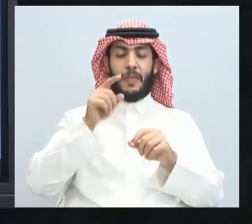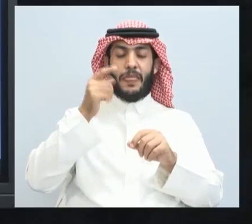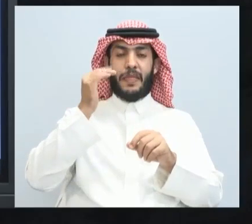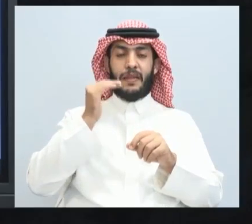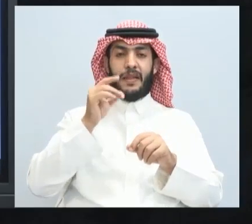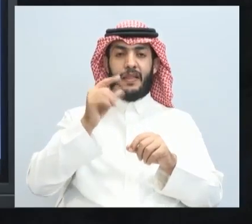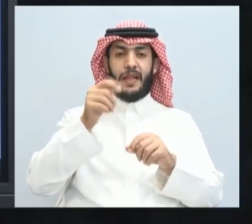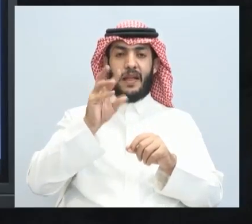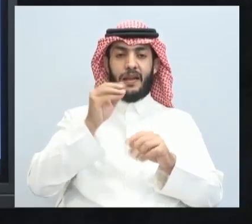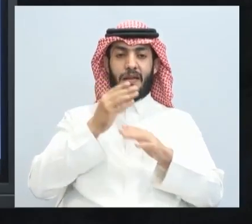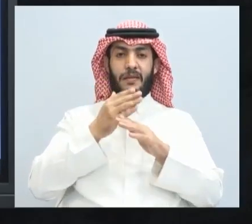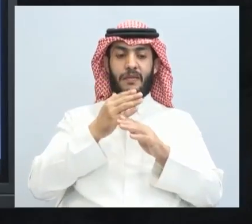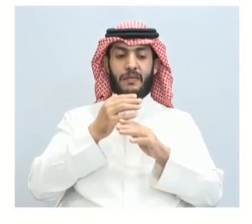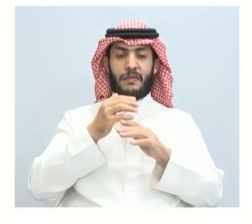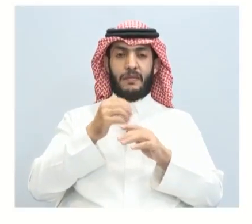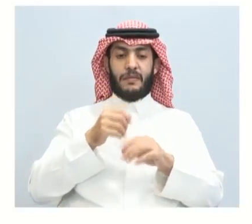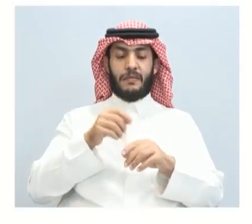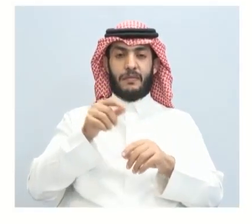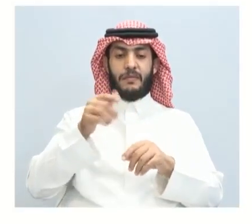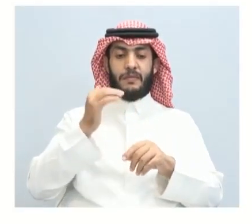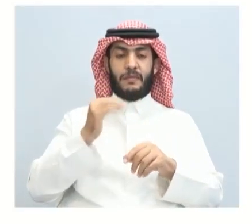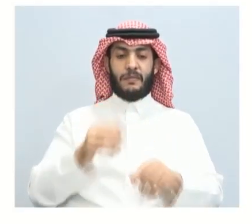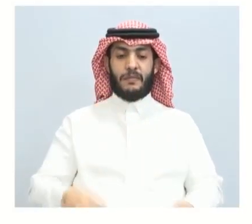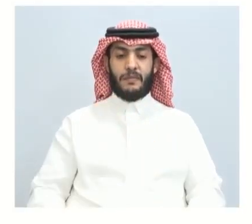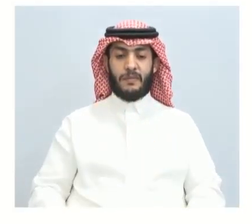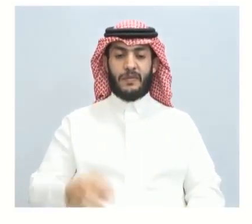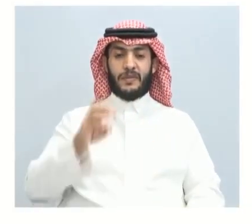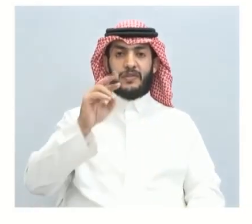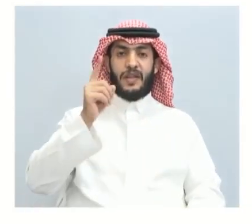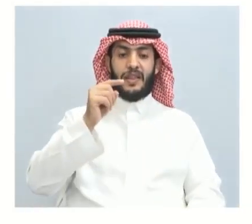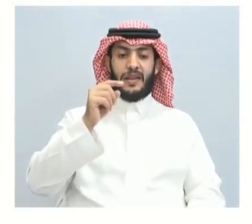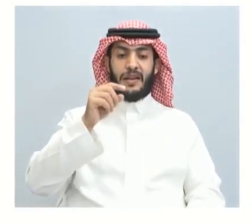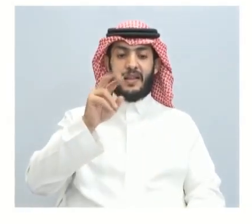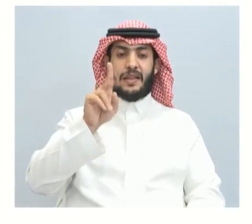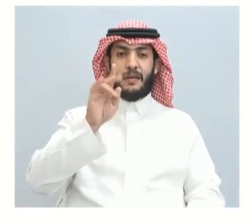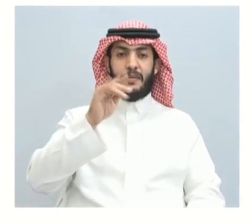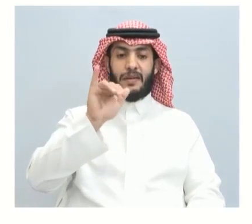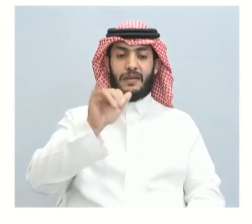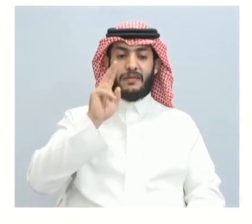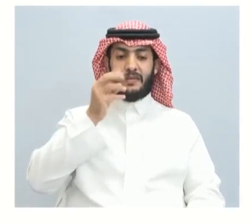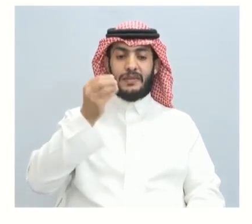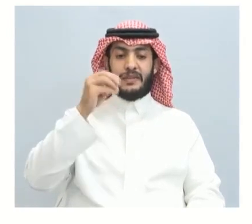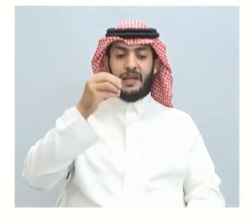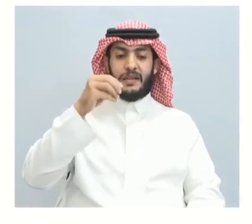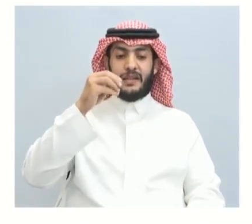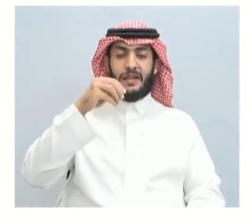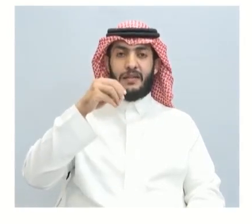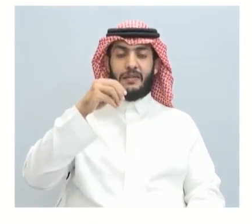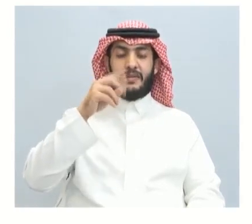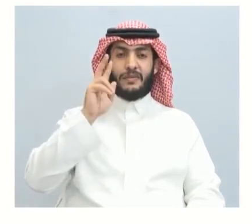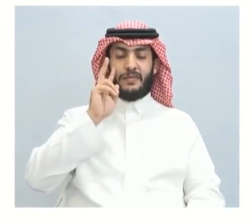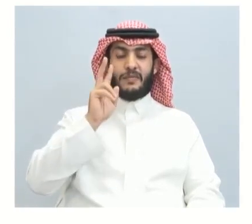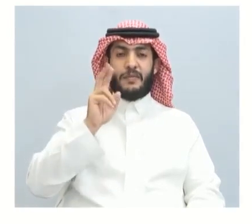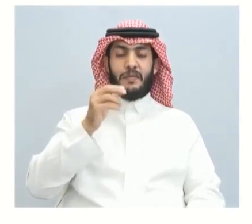للدال التين فالدال الداله الجذر التربيعي هي داله متزايده شوفوا التزايد معي موجود وظاهر